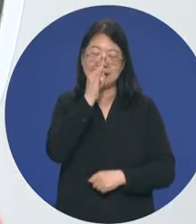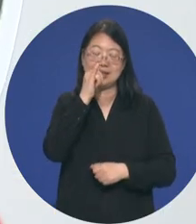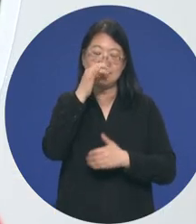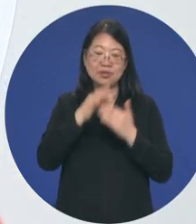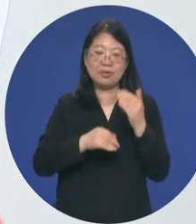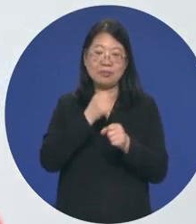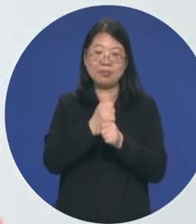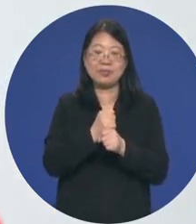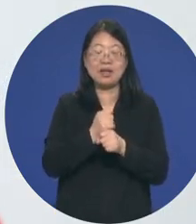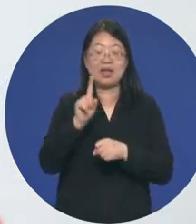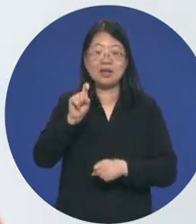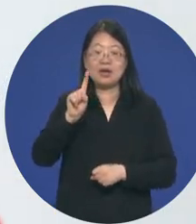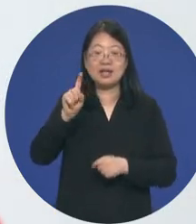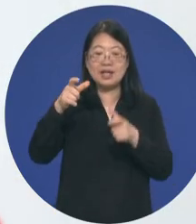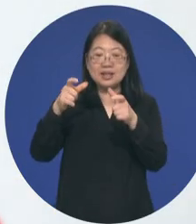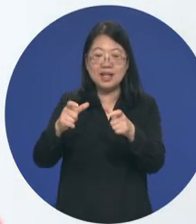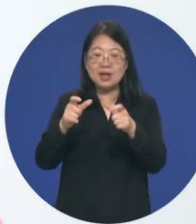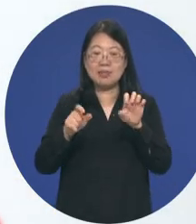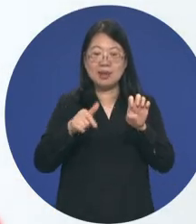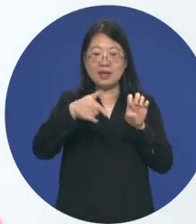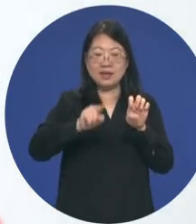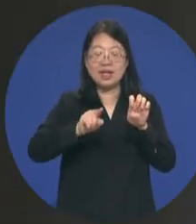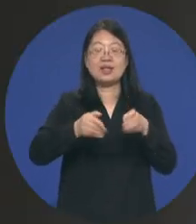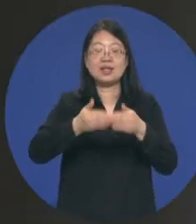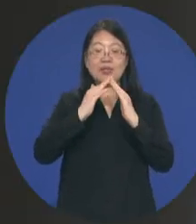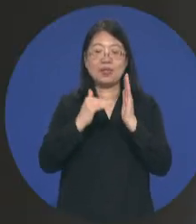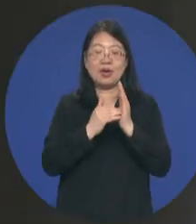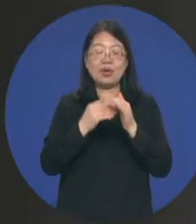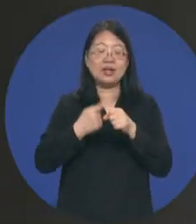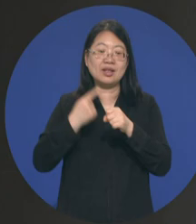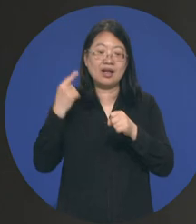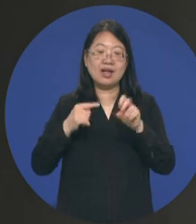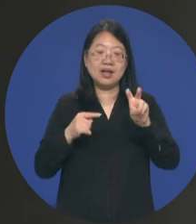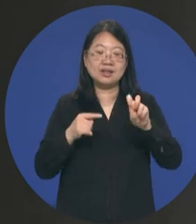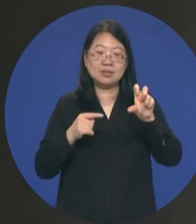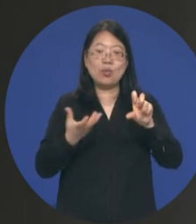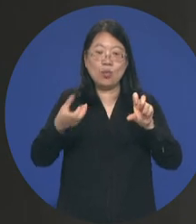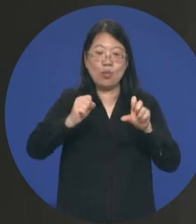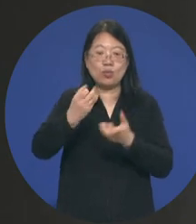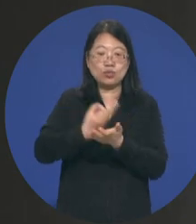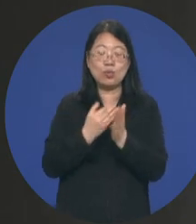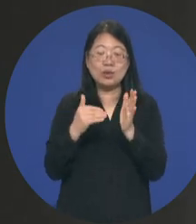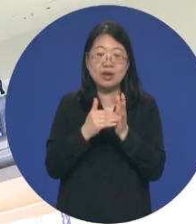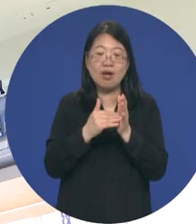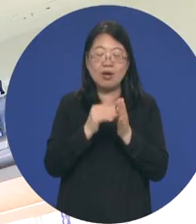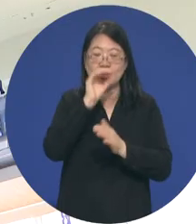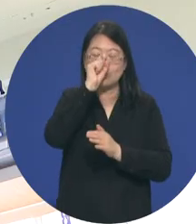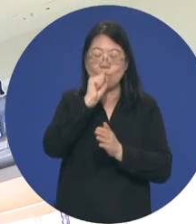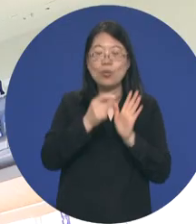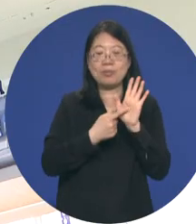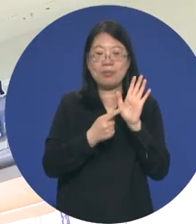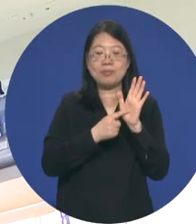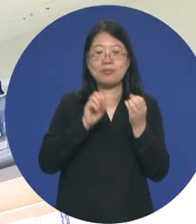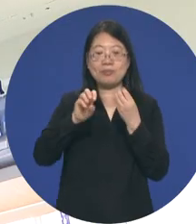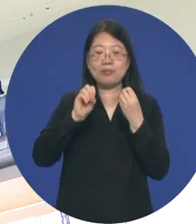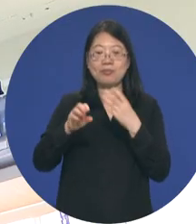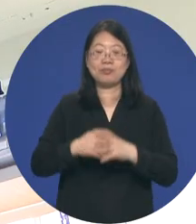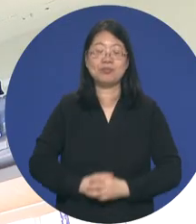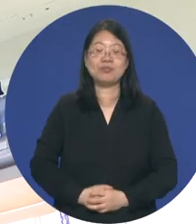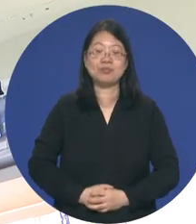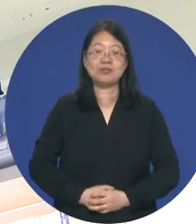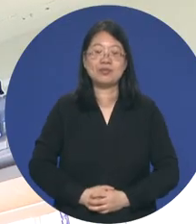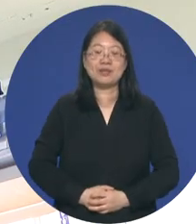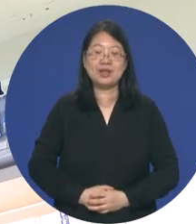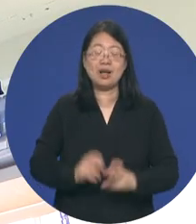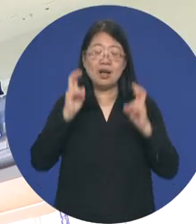현재 전구 11개 시자체 마대가 설치되 지난해에만 255억원의 수익을 올리면서 반응을 얻고 있습니다 이런